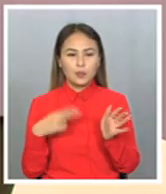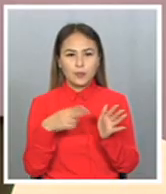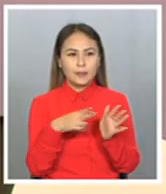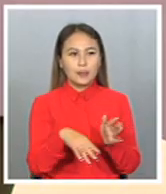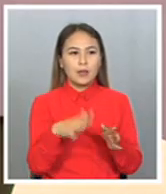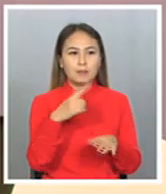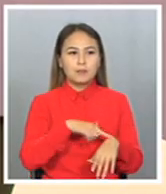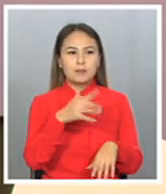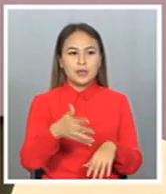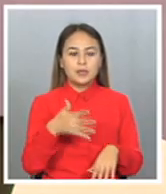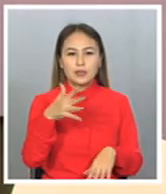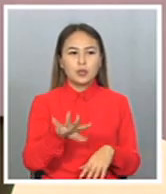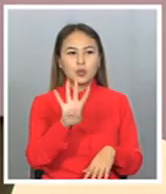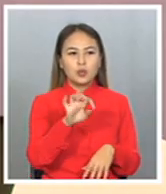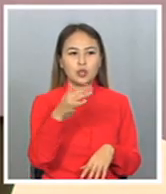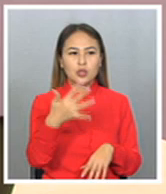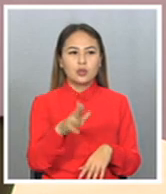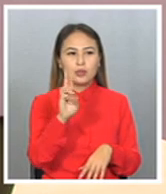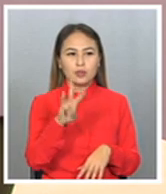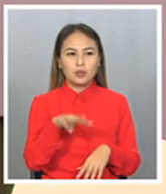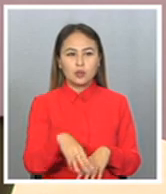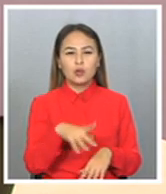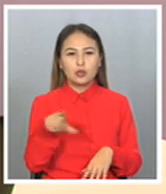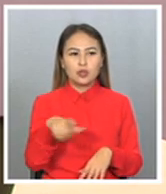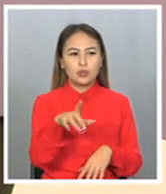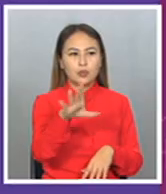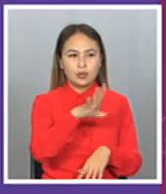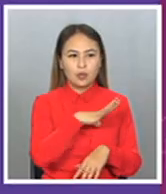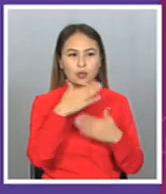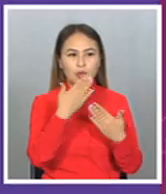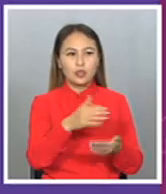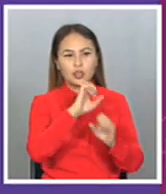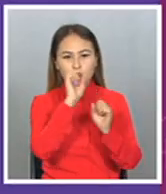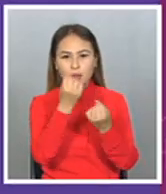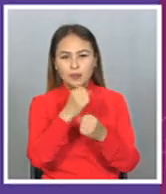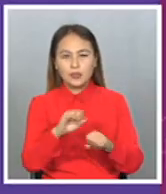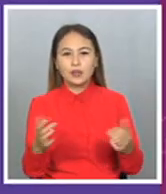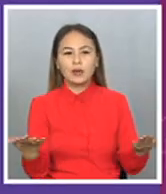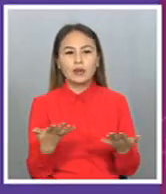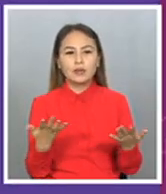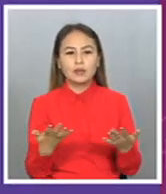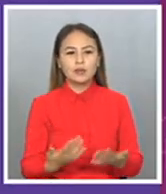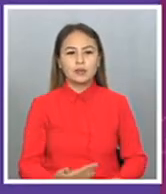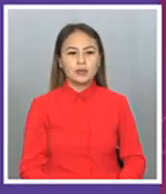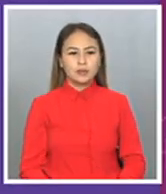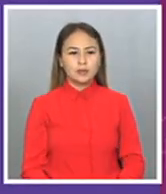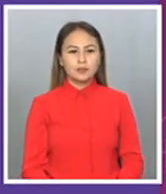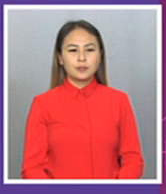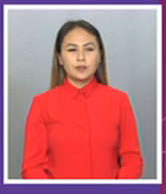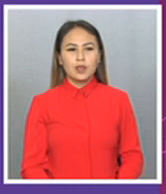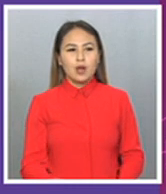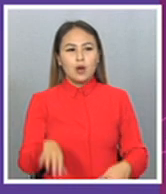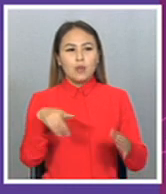5 сағатта 450 км жолды жүріп өтті. Пойыздың жылдамдығы қандай?